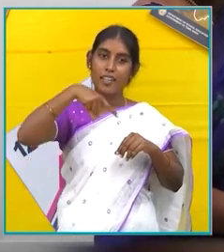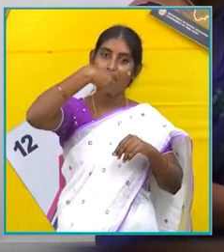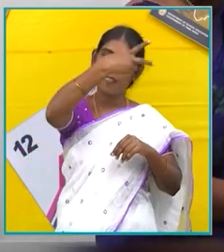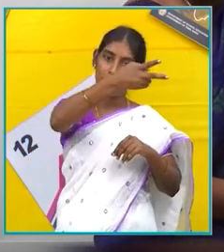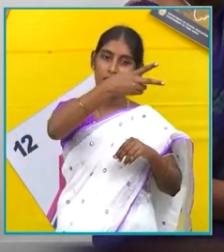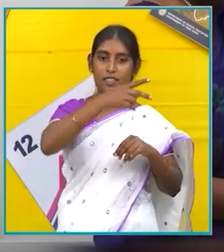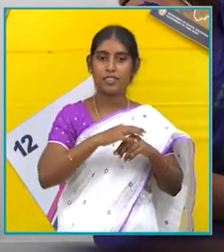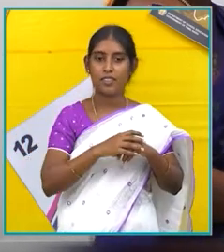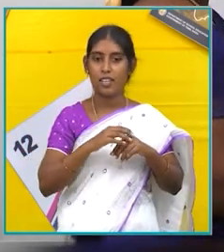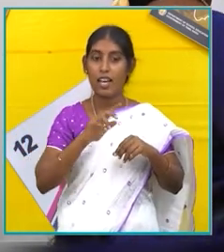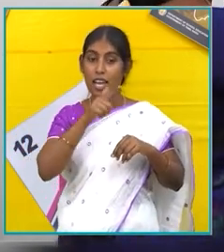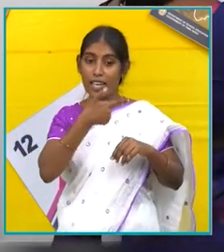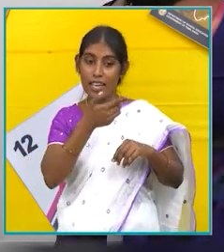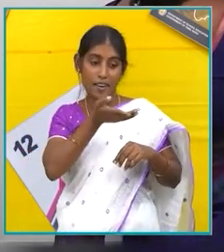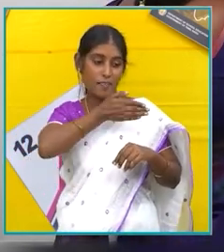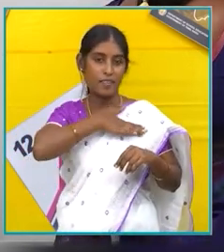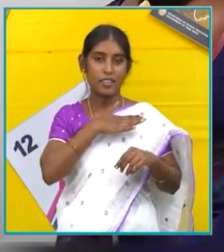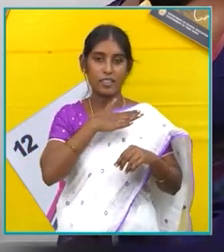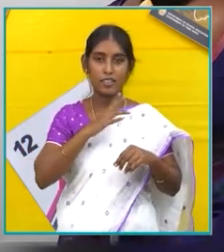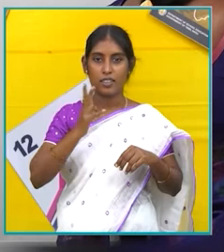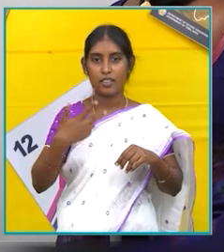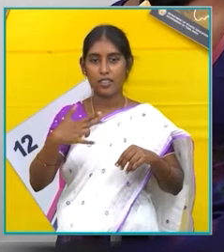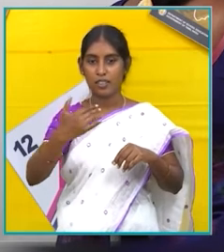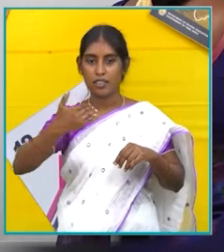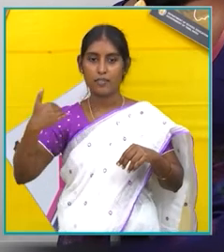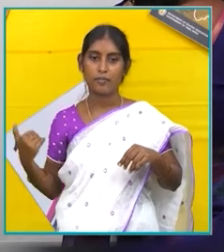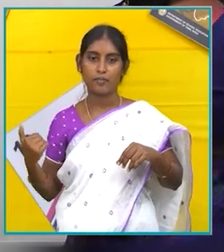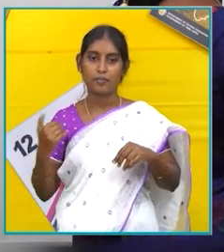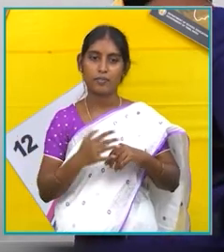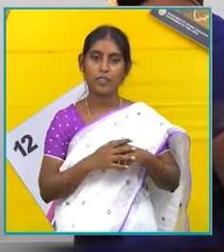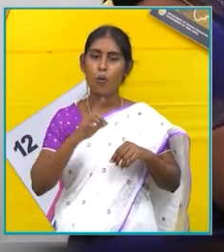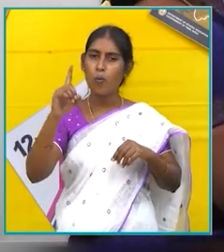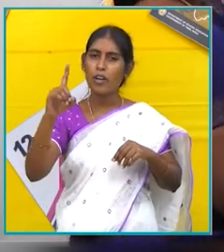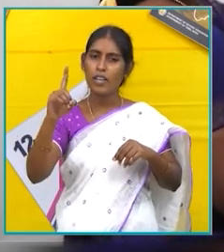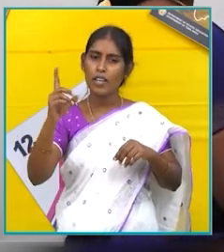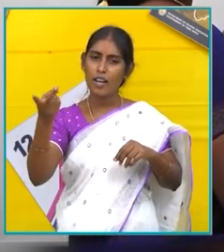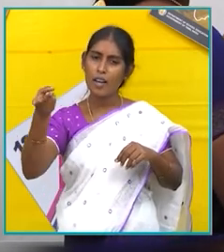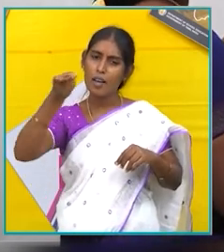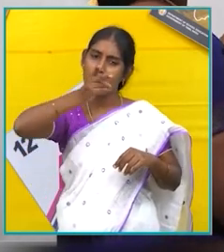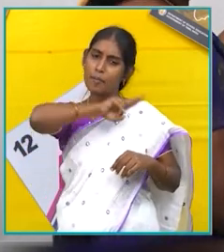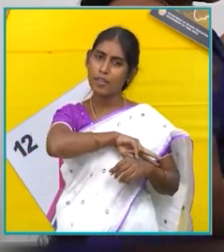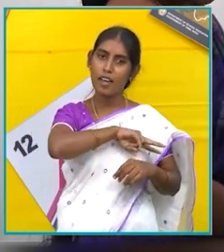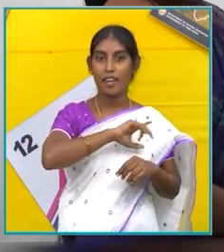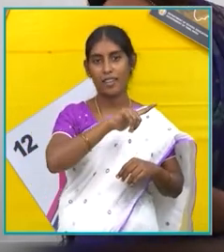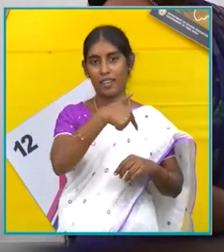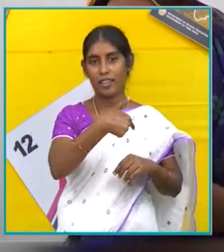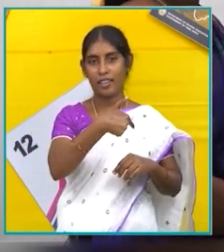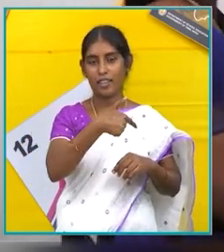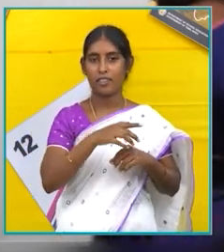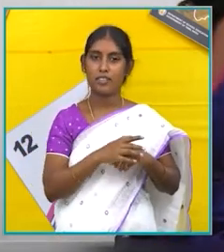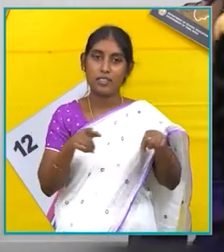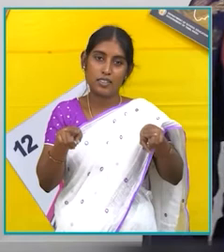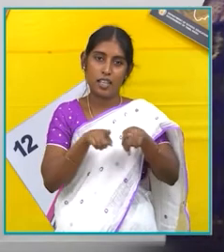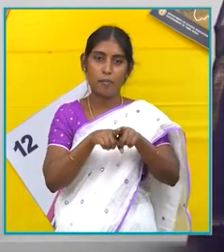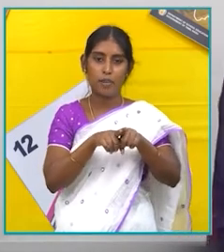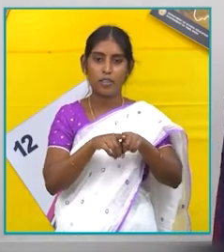4 கோணங்களும் வெளியில் இருக்கிற கோணங்கள். அதில் இந்த கோணம் 1 அப்படிங்கிற கோணத்துக்கு எது சமமாக இருக்கும்னு பார்த்தீங்கன்னா, இங்கே